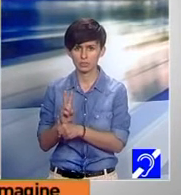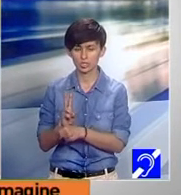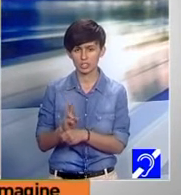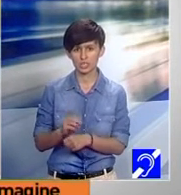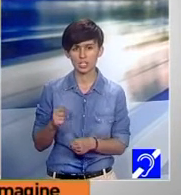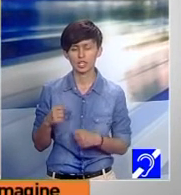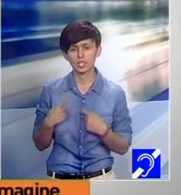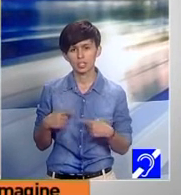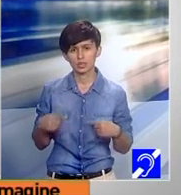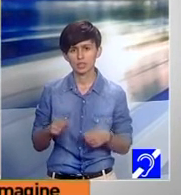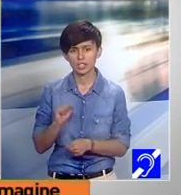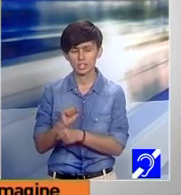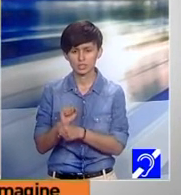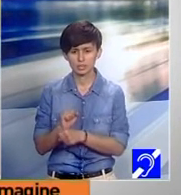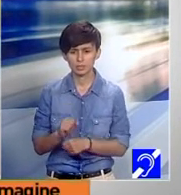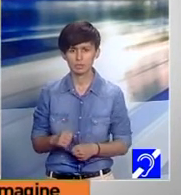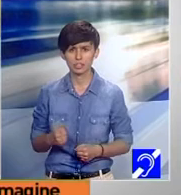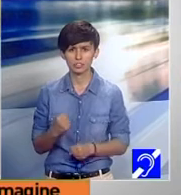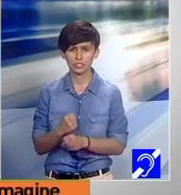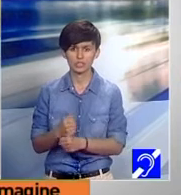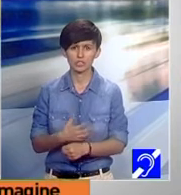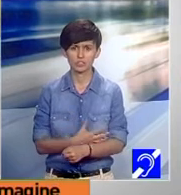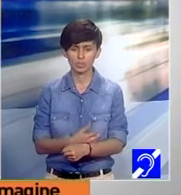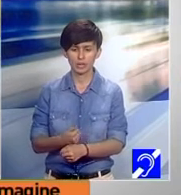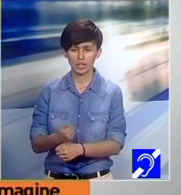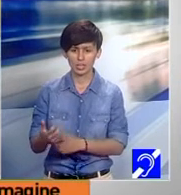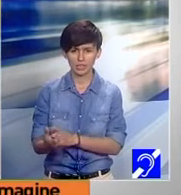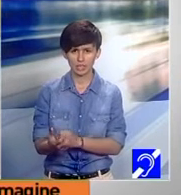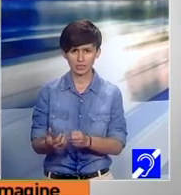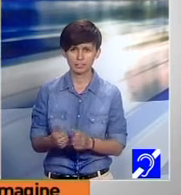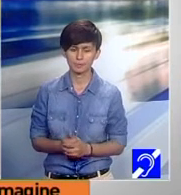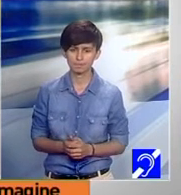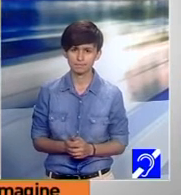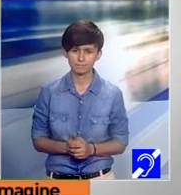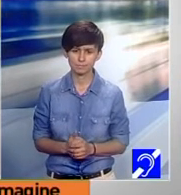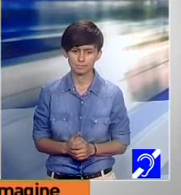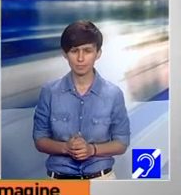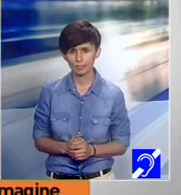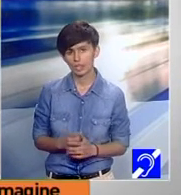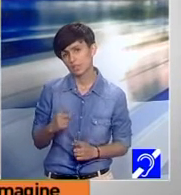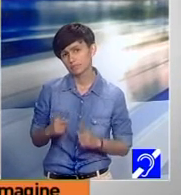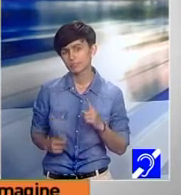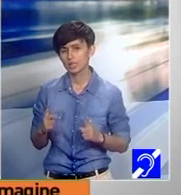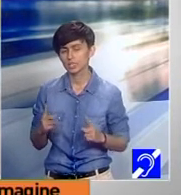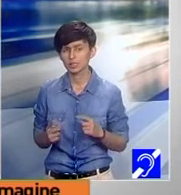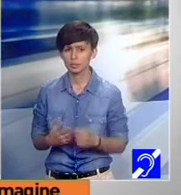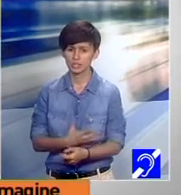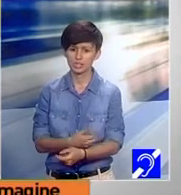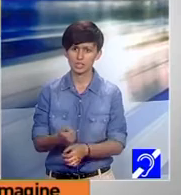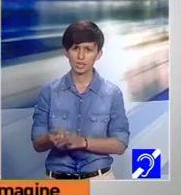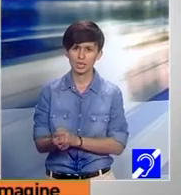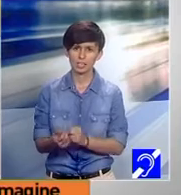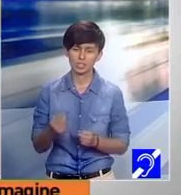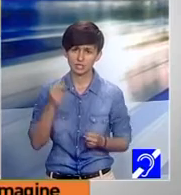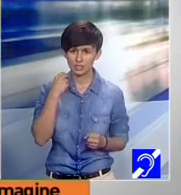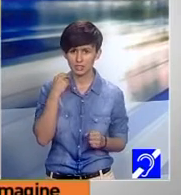Vă gândiți-vă că noi săptămânal facem analiza aceea. În funcție de analiză, dieta se modifică sau nu. Deci